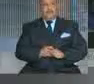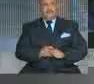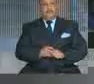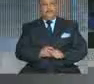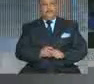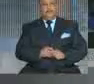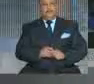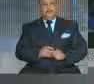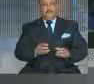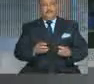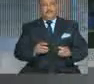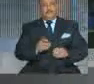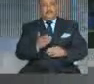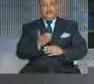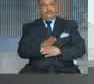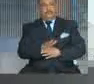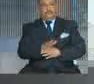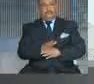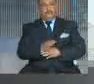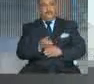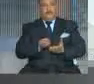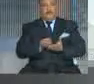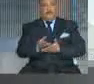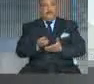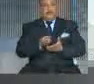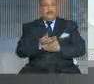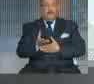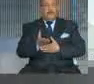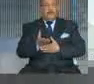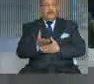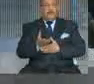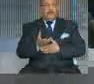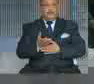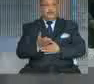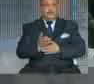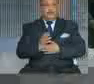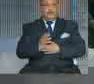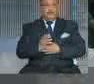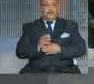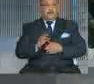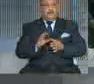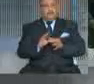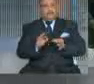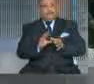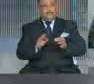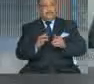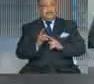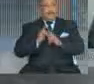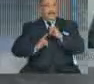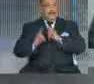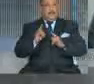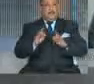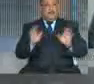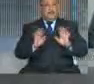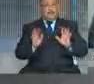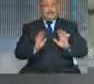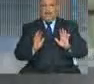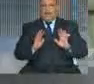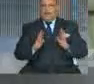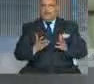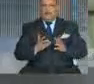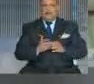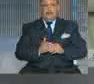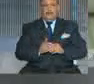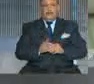هي أبرز أهداف اللقاء المفتوح الذي جمع أكثر من 30 رجل مسرح من أبناء الجهة، وذلك بمبادرة من